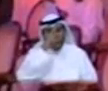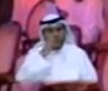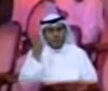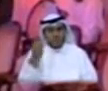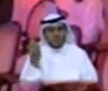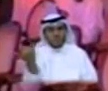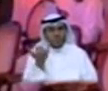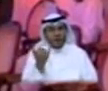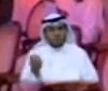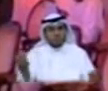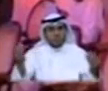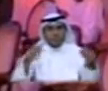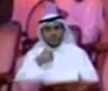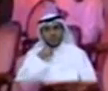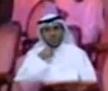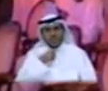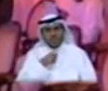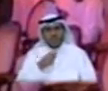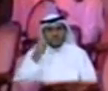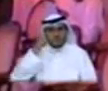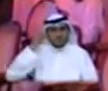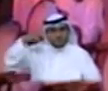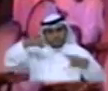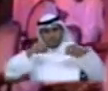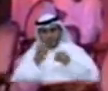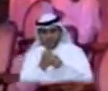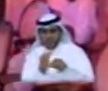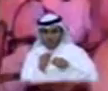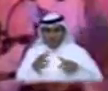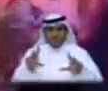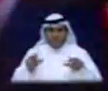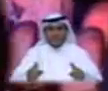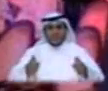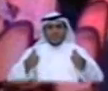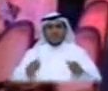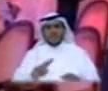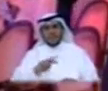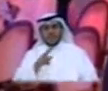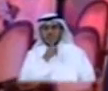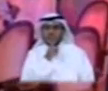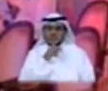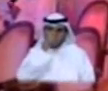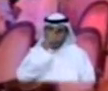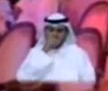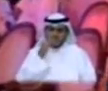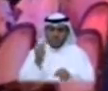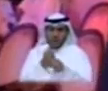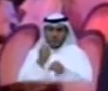الاضافة التكنولوجية في هذا المجال، وبالاضافة زيادة نسبة الطاقات